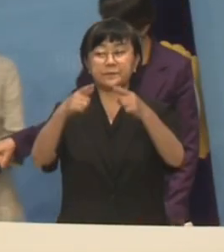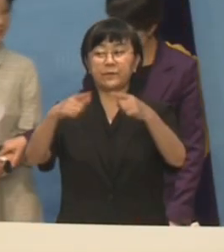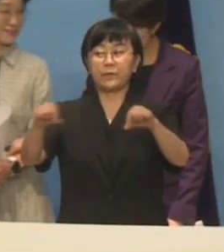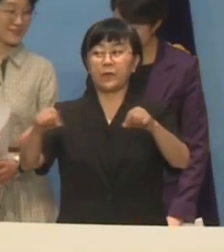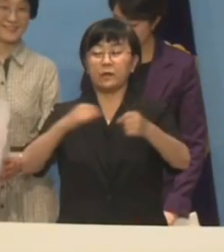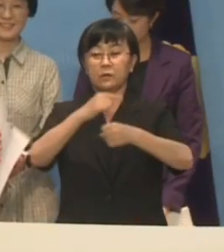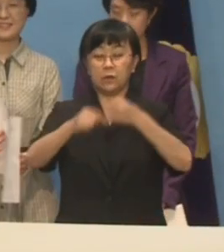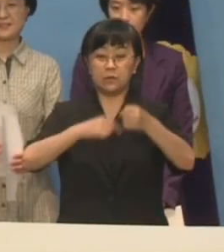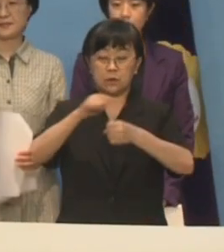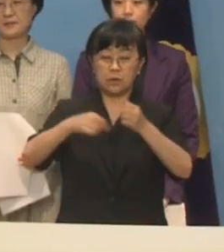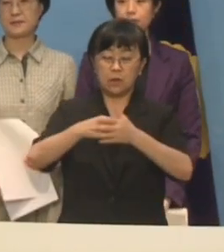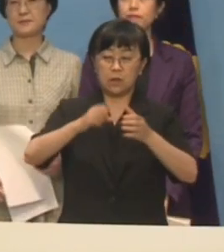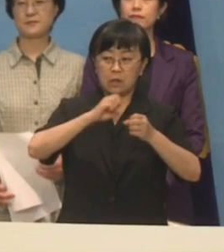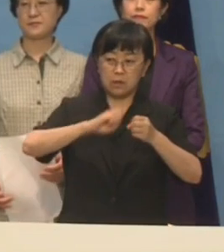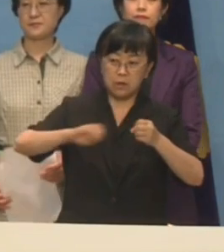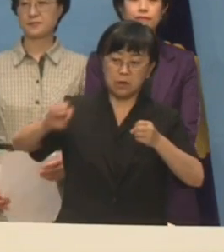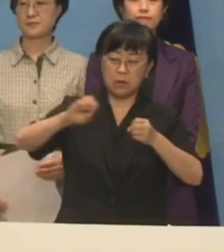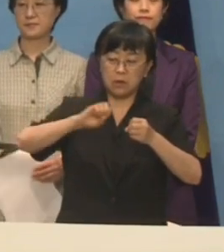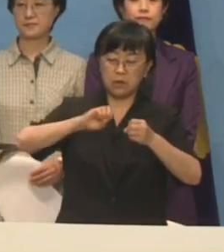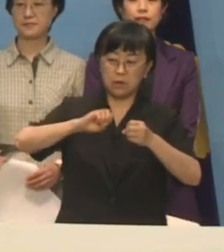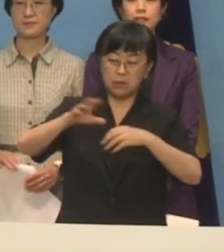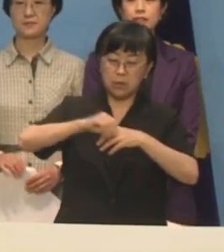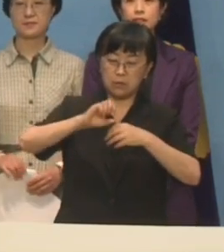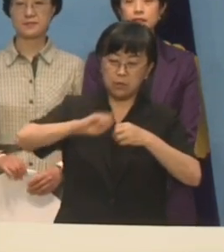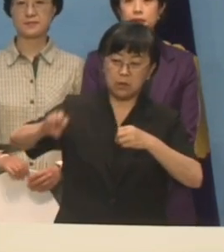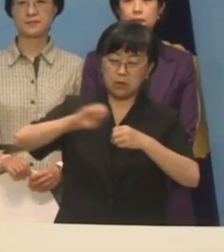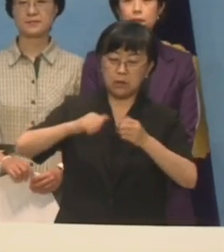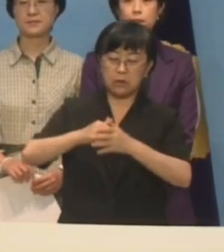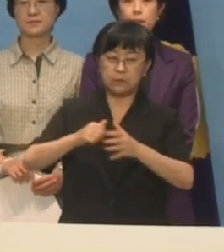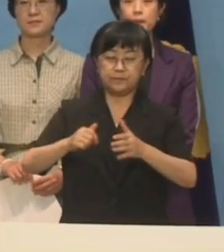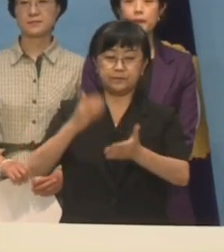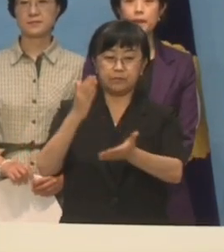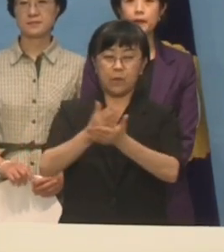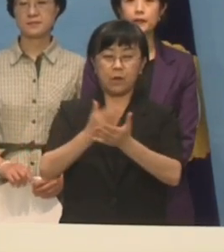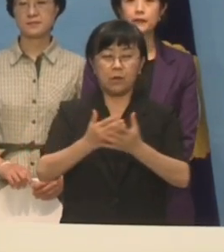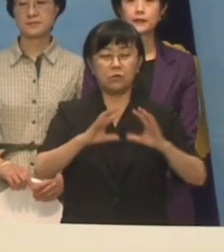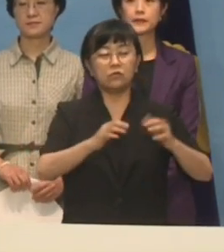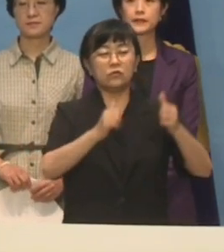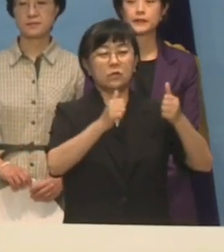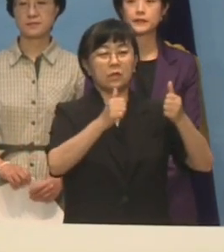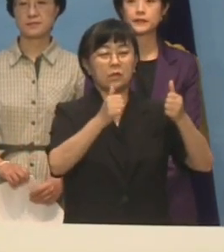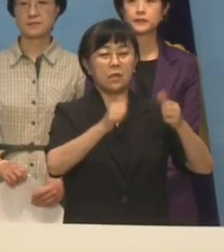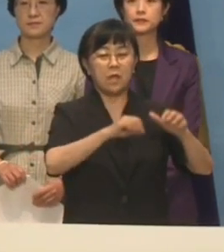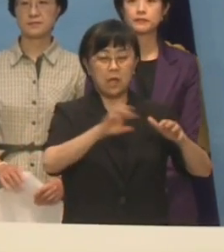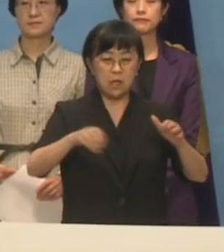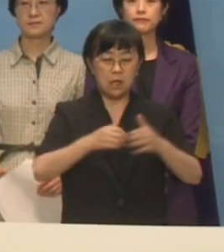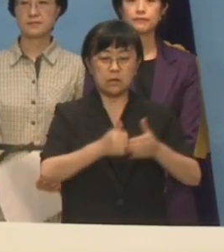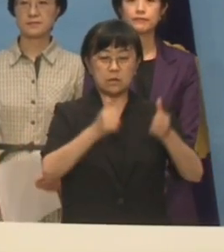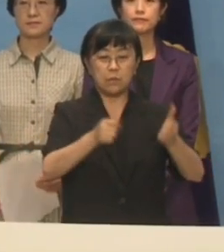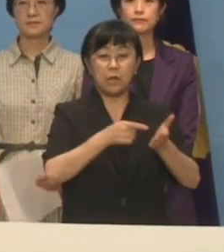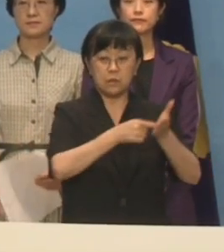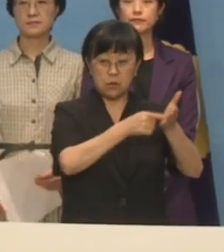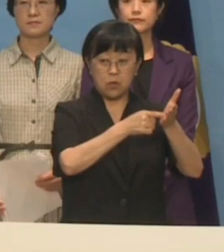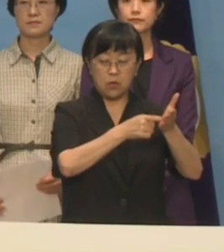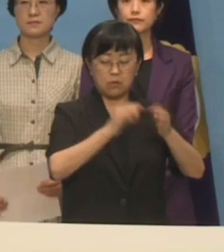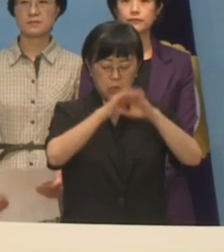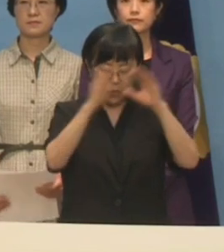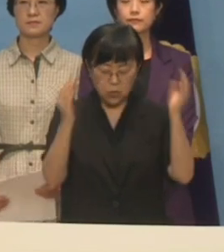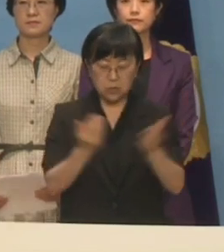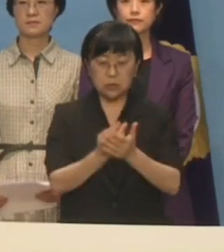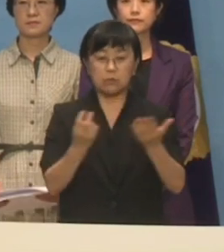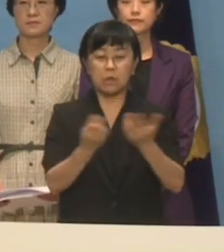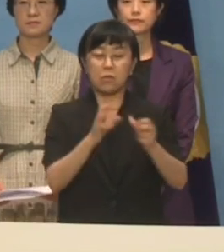일본 원전 오염수 해양 투기 딜러리 말고 국제해양법 재판소 잠정 조치 청구 등 모든 수단